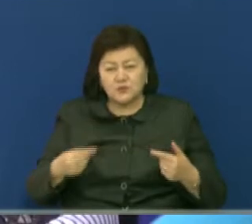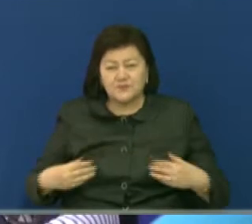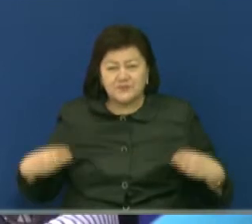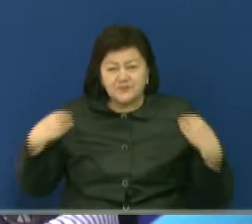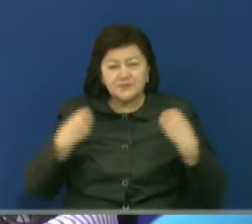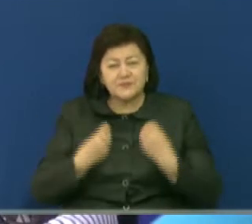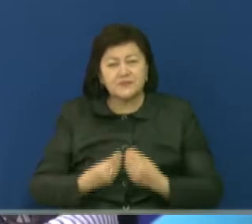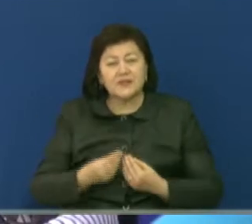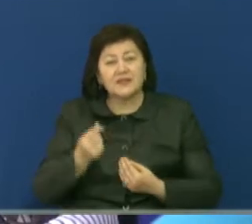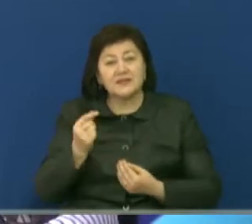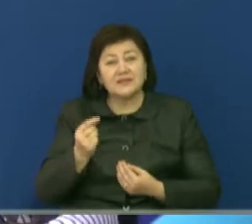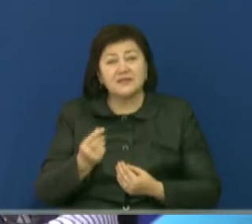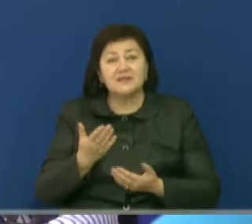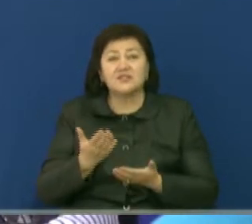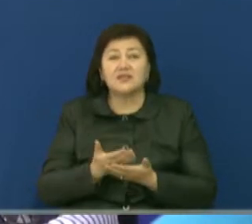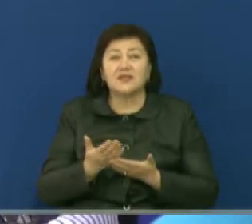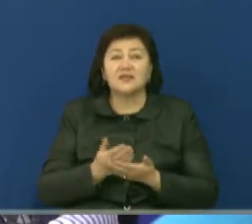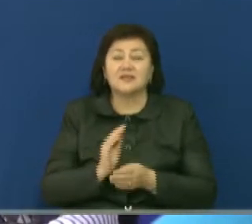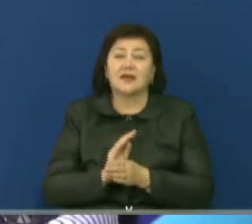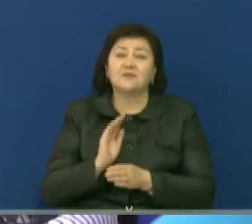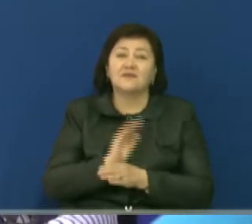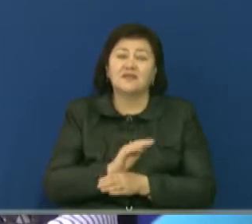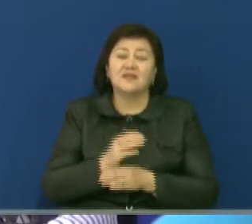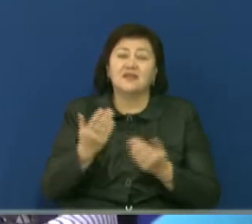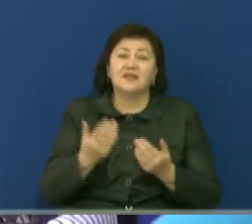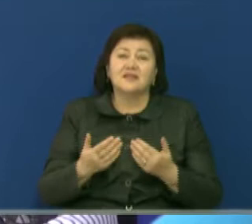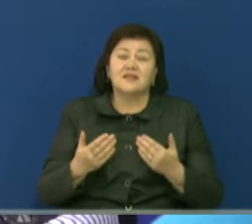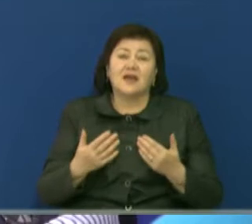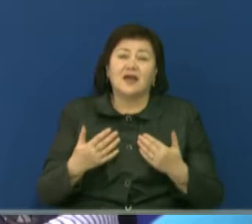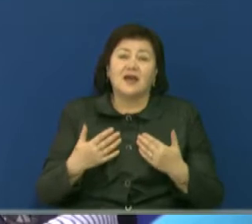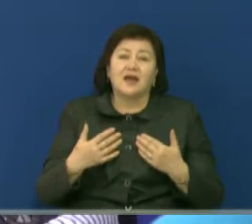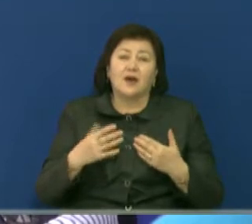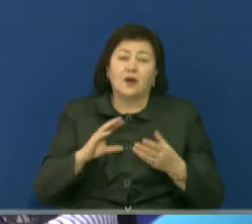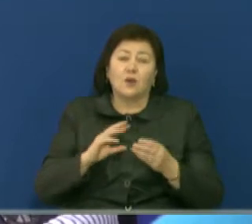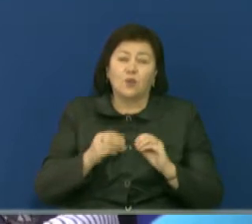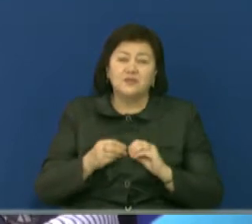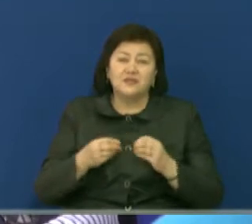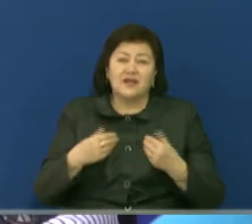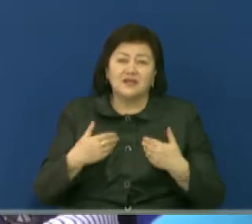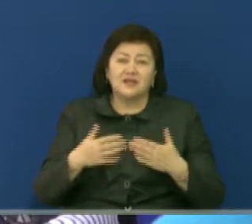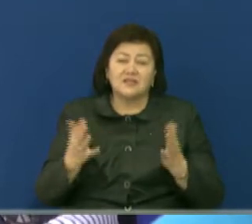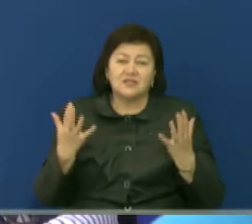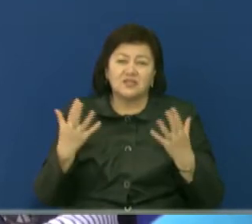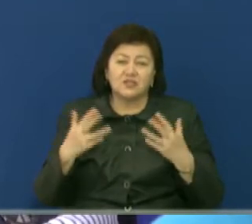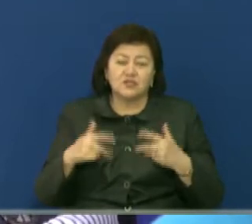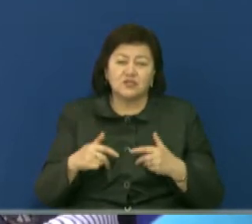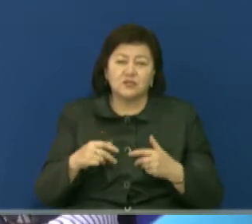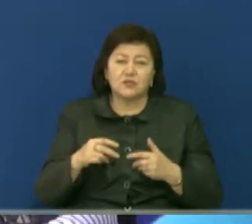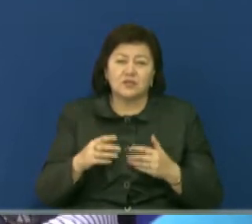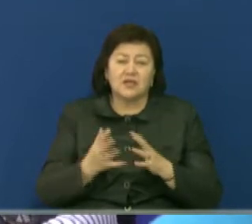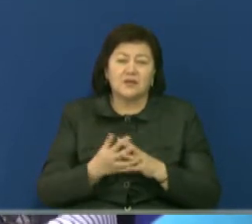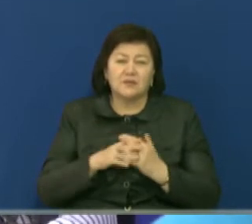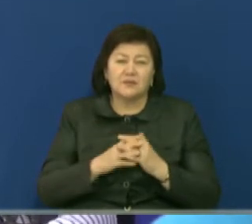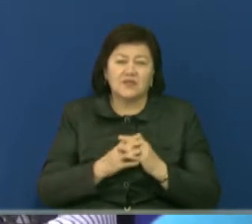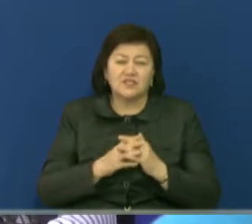одежды, денежные какие-то перечисления на общий открытый счет для жителей этого поселка Лесхоз.